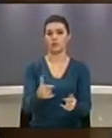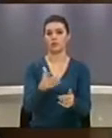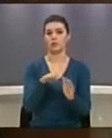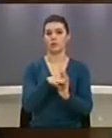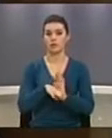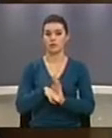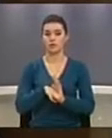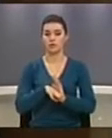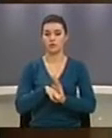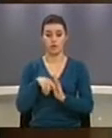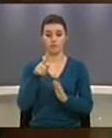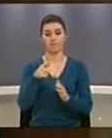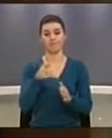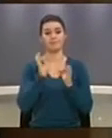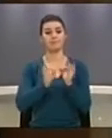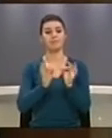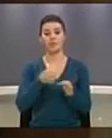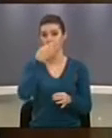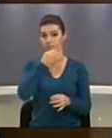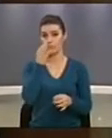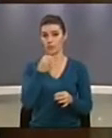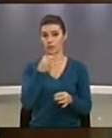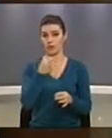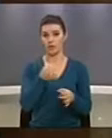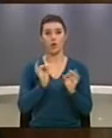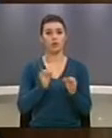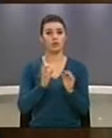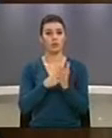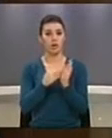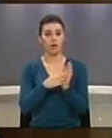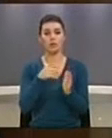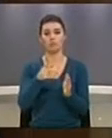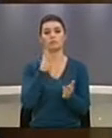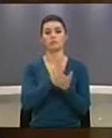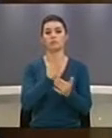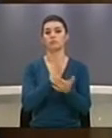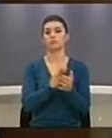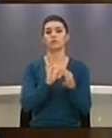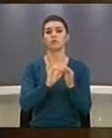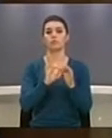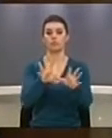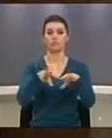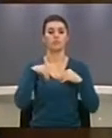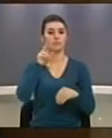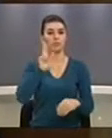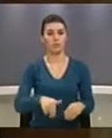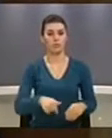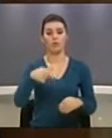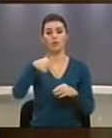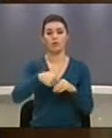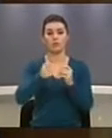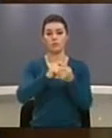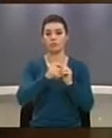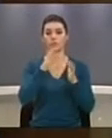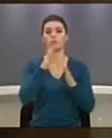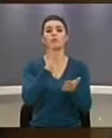Të dhënat kadastrale origjinale, kurdoherë, duhet të jenë valide e të pakontestuara dhe ndryshimet në to duhet të pranohen nëse